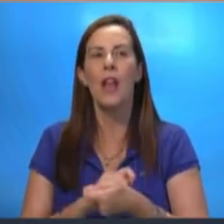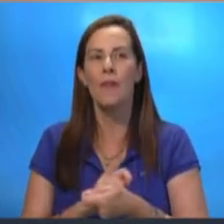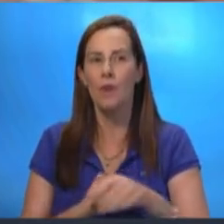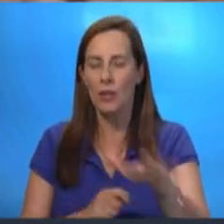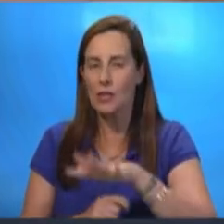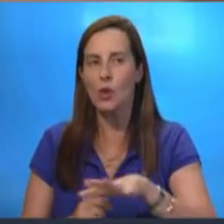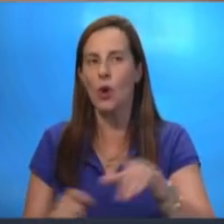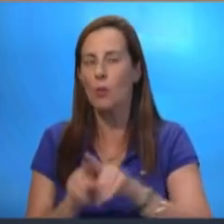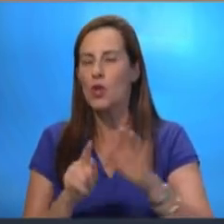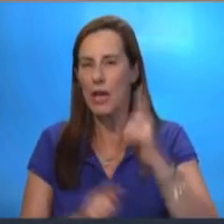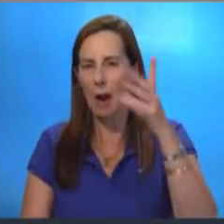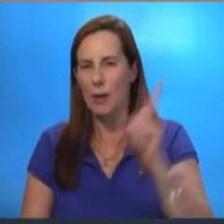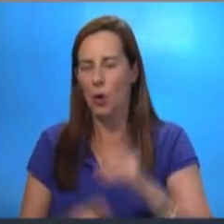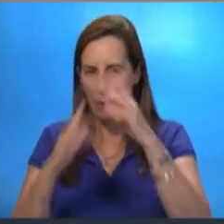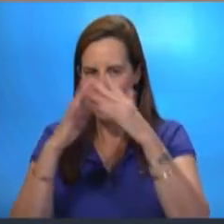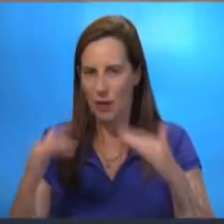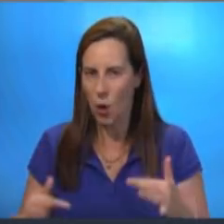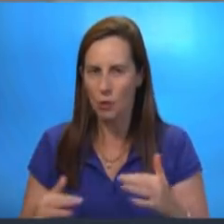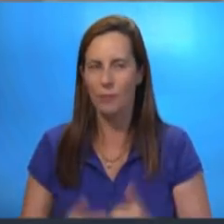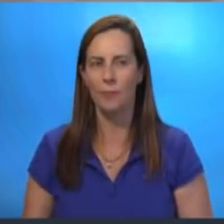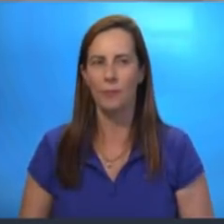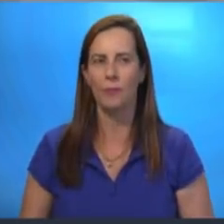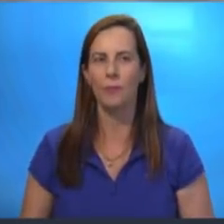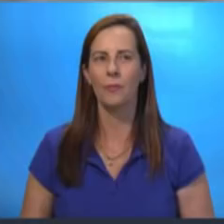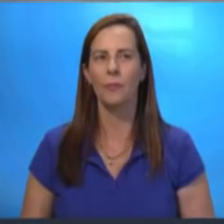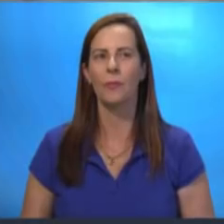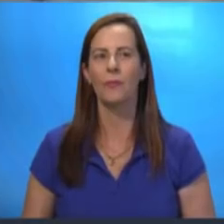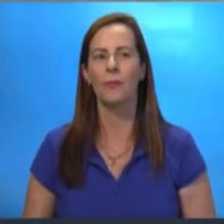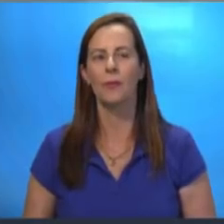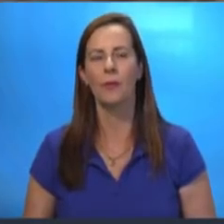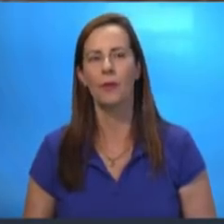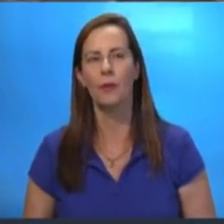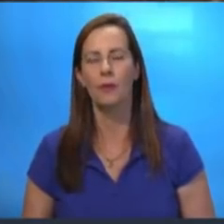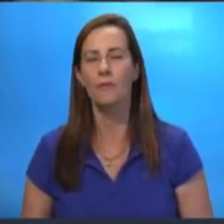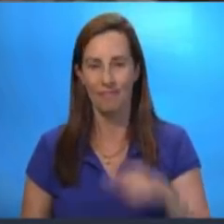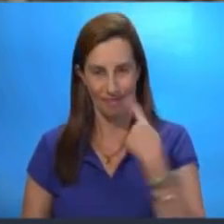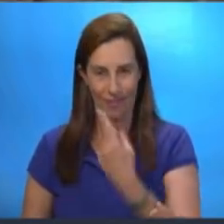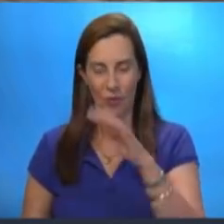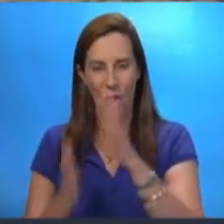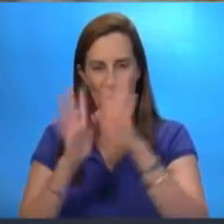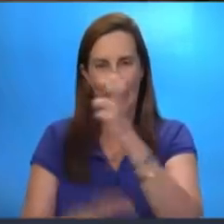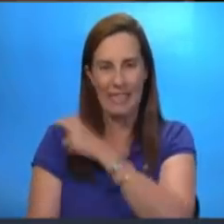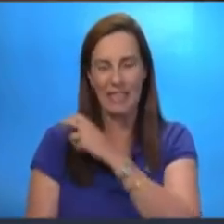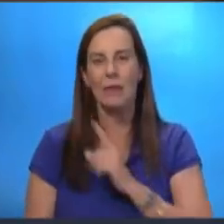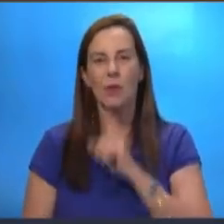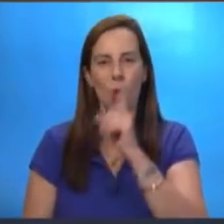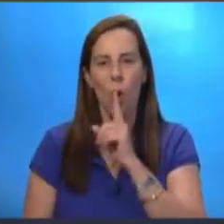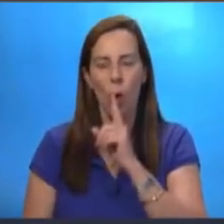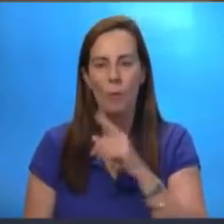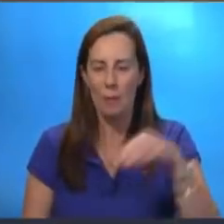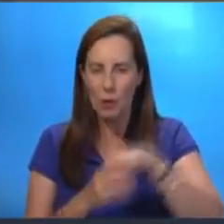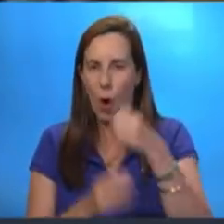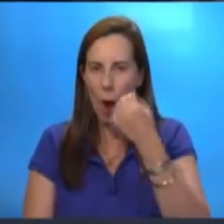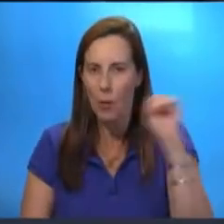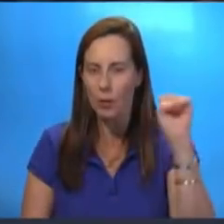כנוכתה מבור התוותור כמה חדת פי ג'נוב לבנן. סעיד ועוד 19 קצינים סורים מקרב המורדים